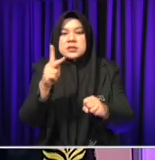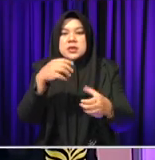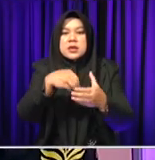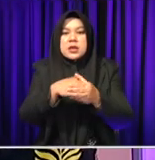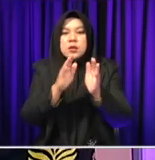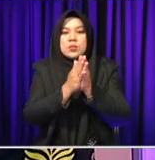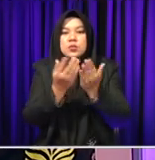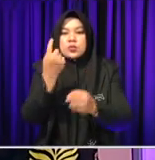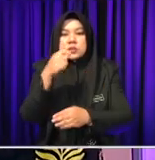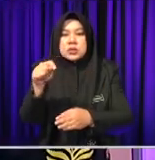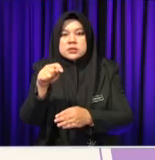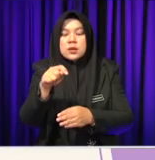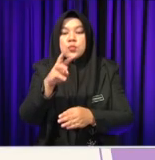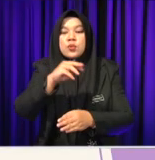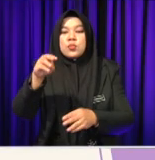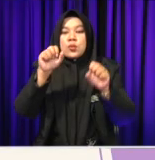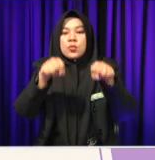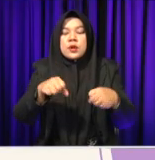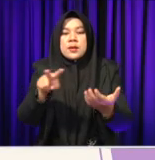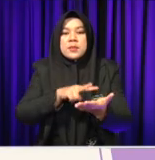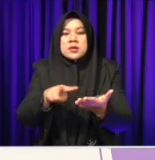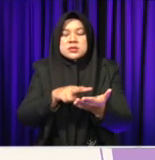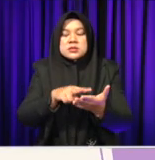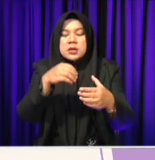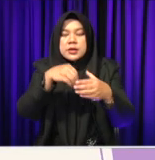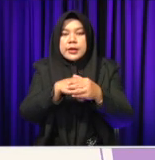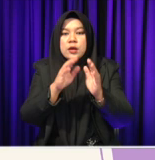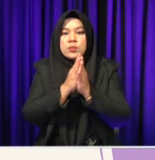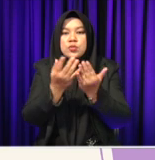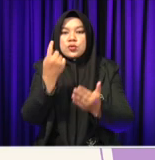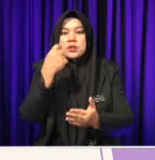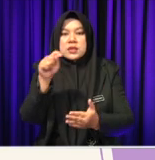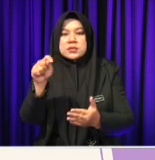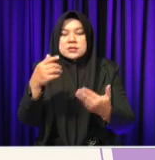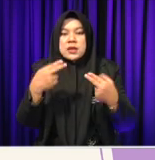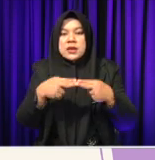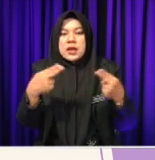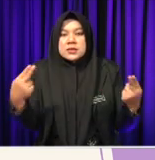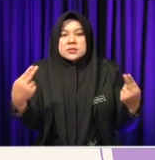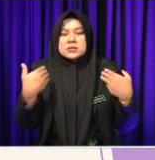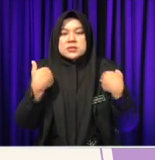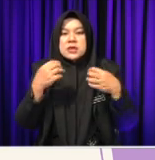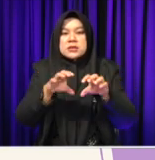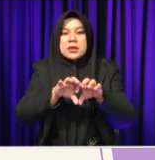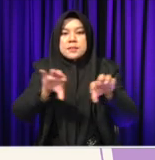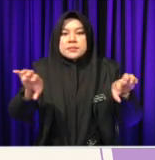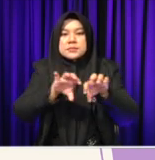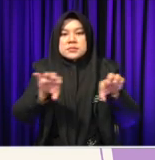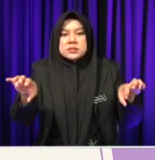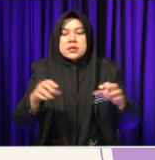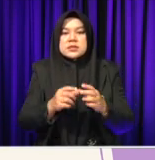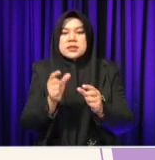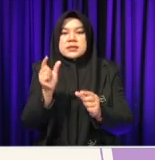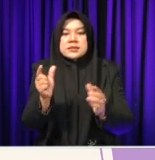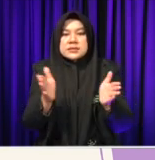anak-anak murid boleh baca tetapi dalam buku teks juga ada hadis yang dicerakinkan secara